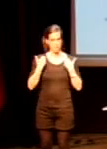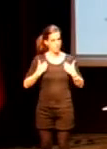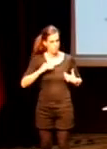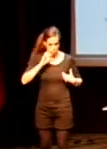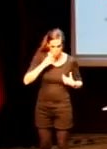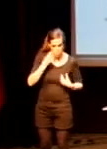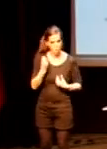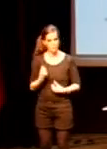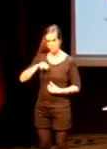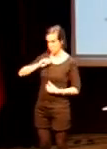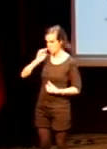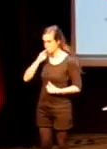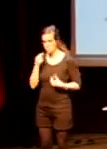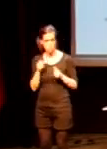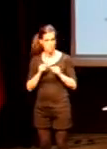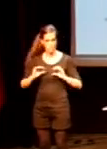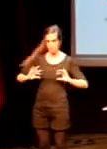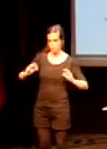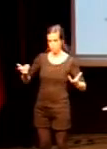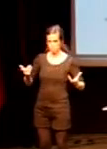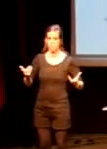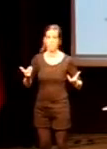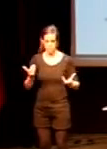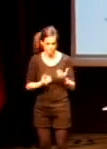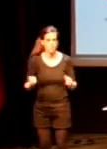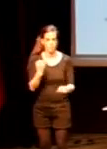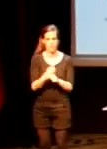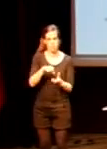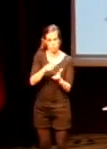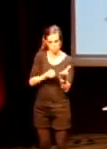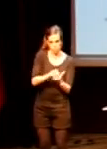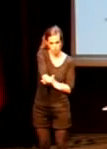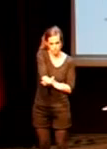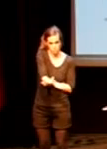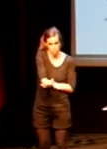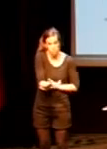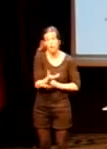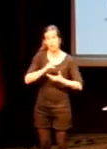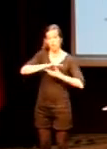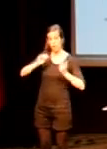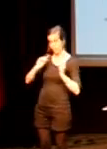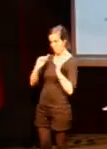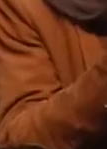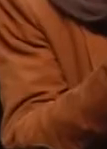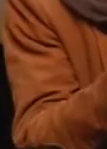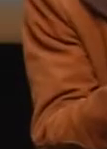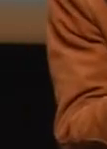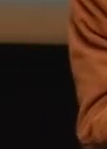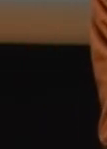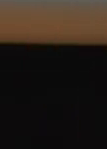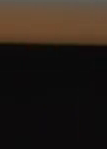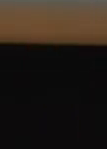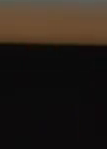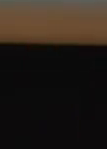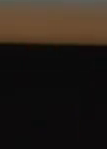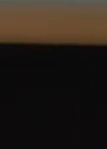l'audition et a confié le pilotage à la fondation veut alors c'est très simple en fait le centre